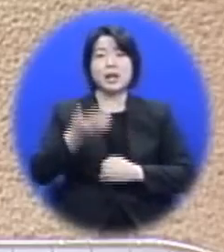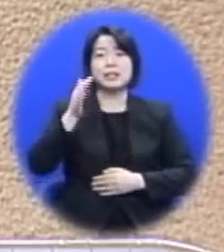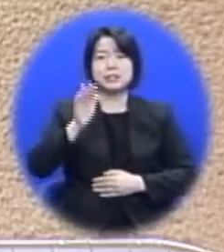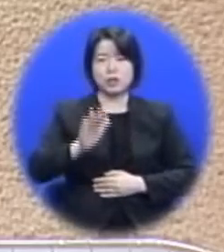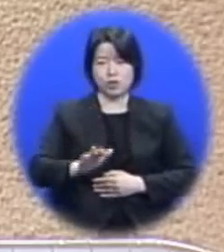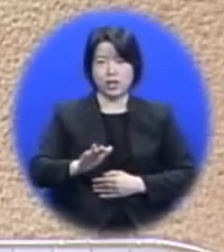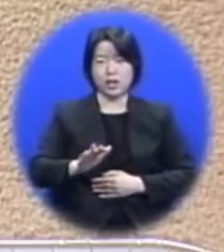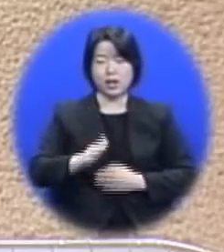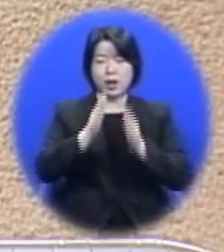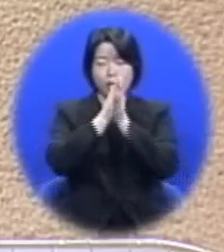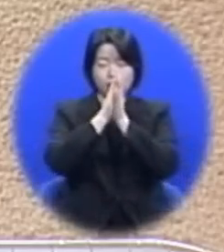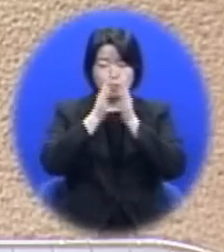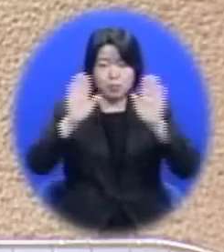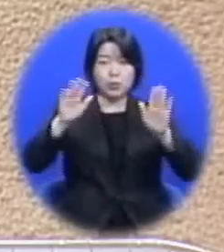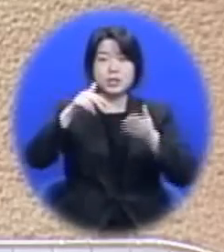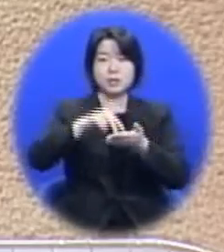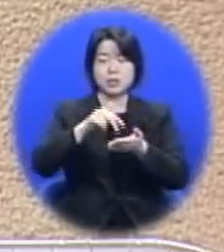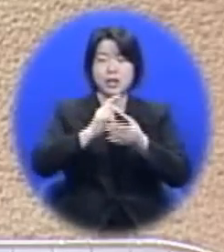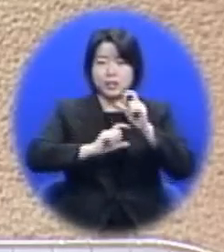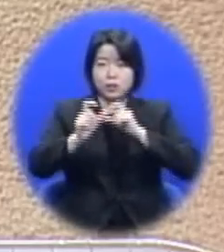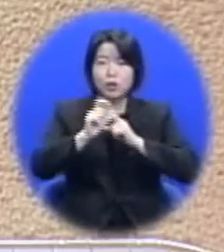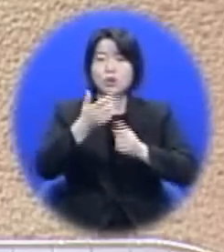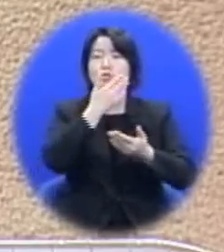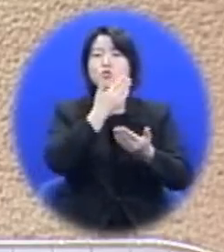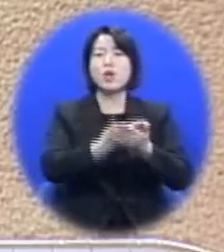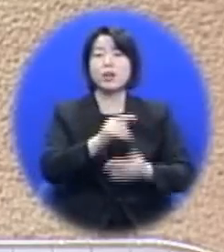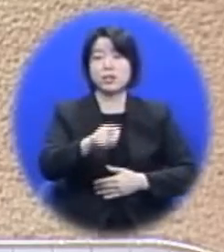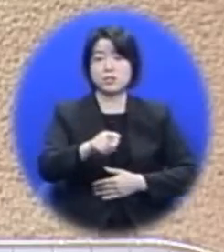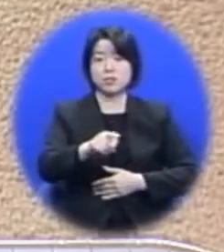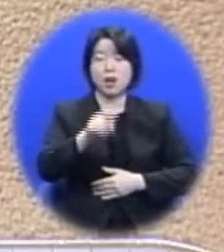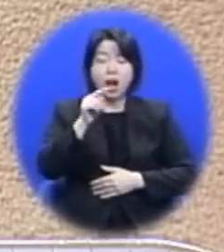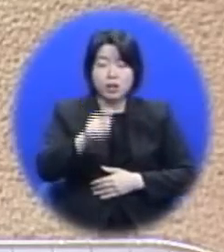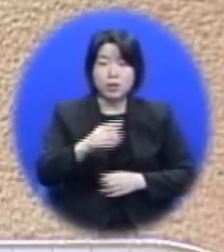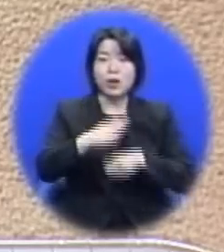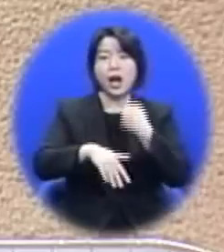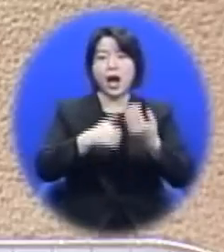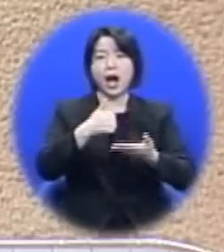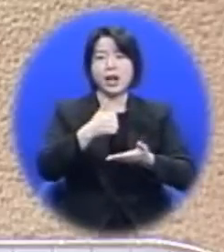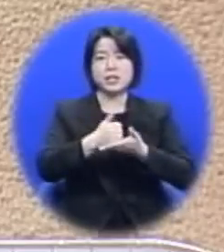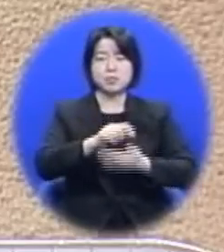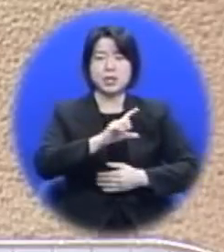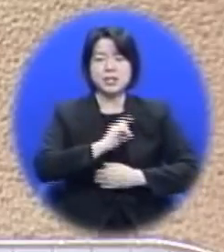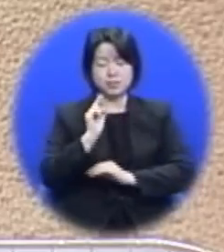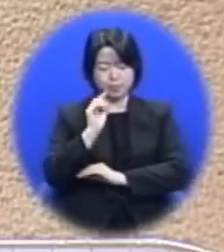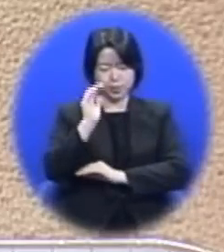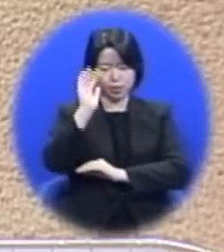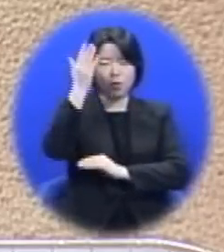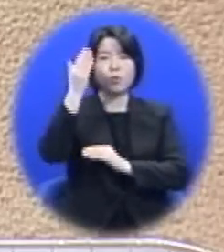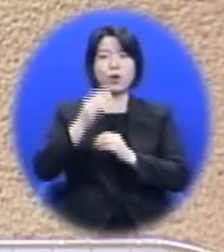그러나 모세에게 있어서는 더 중요한 것이 있었어요. 그건 하나님의 이름의 영광이에요.